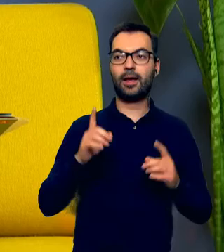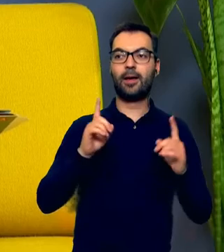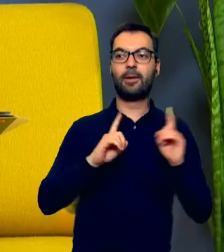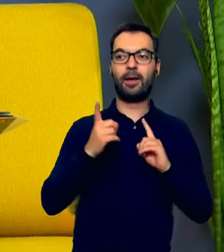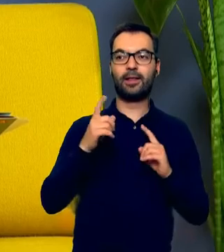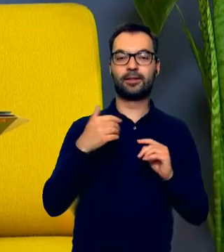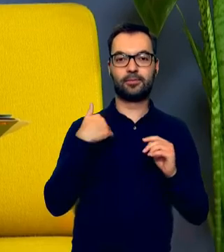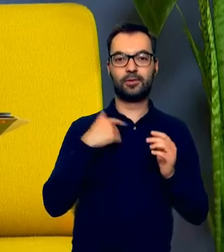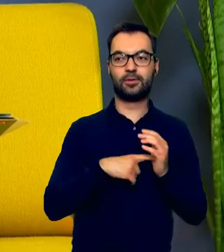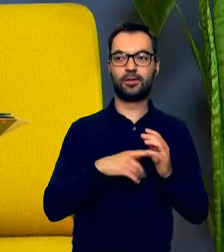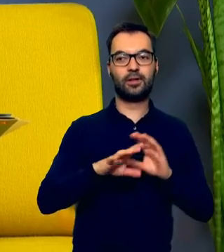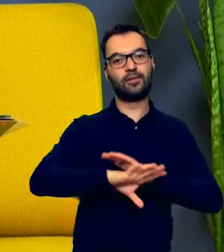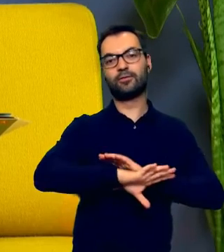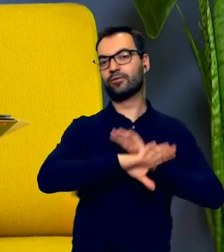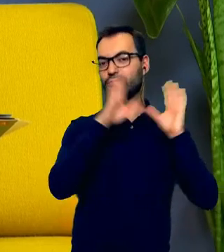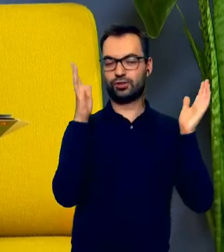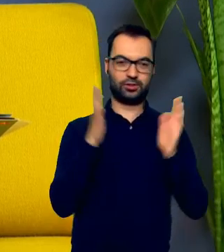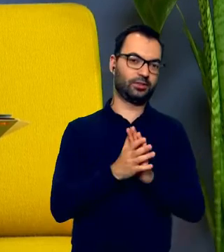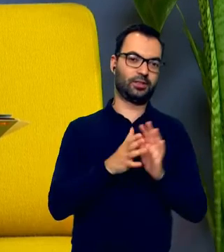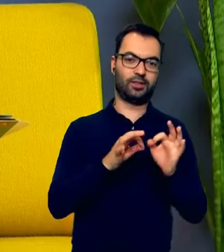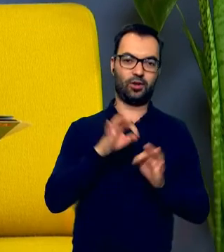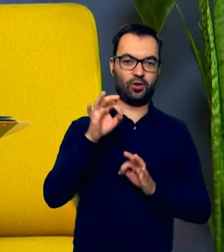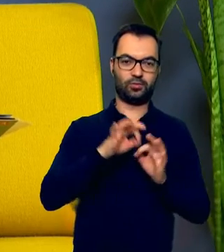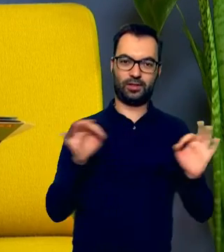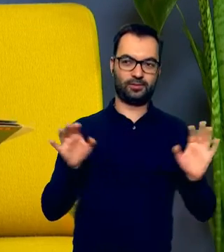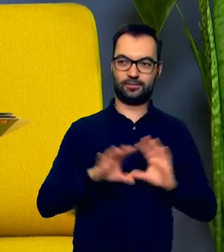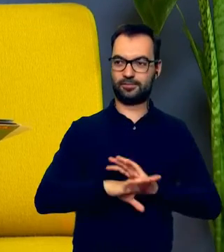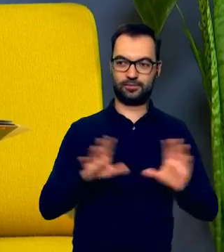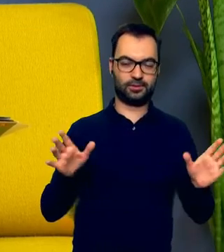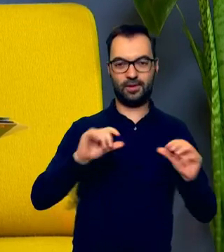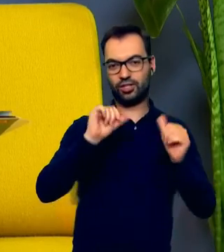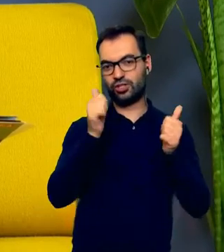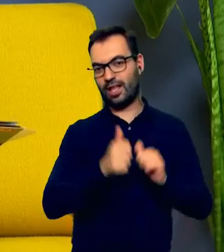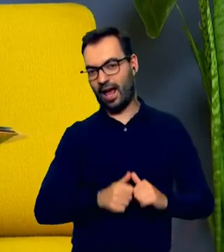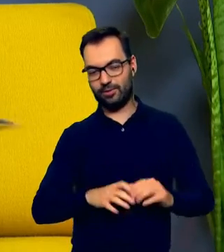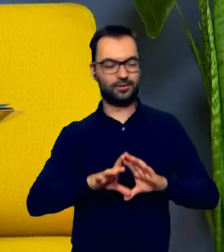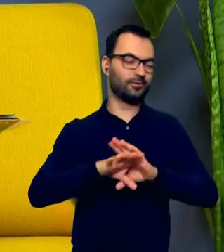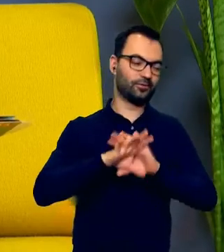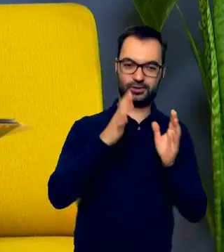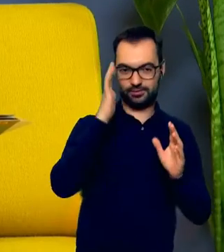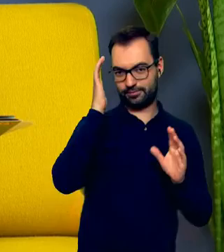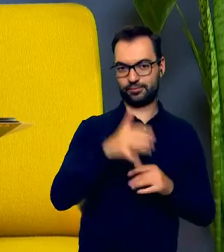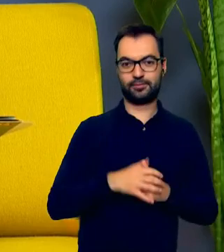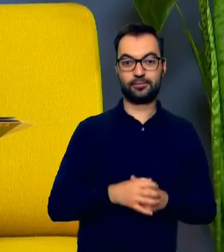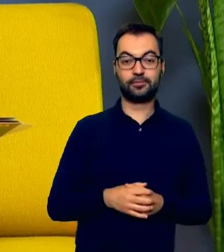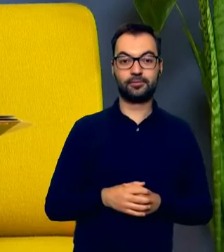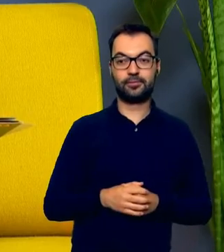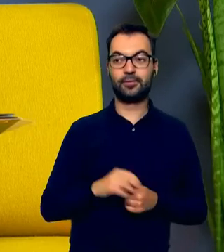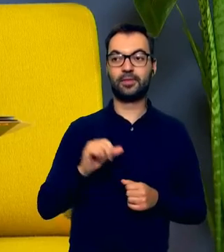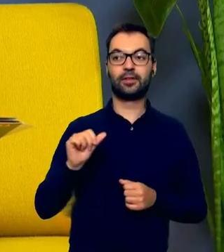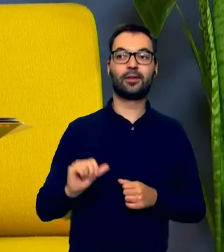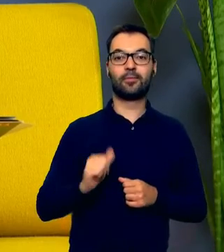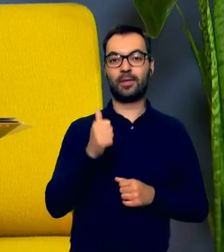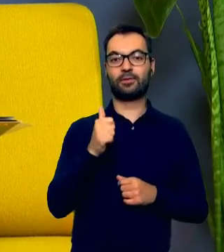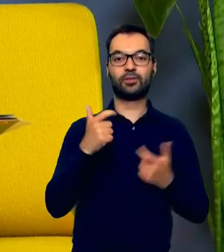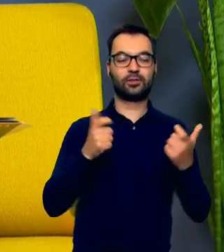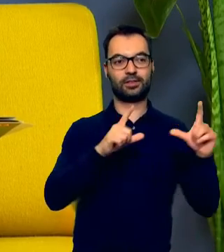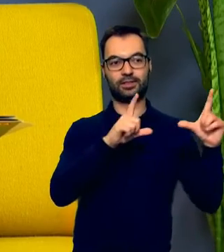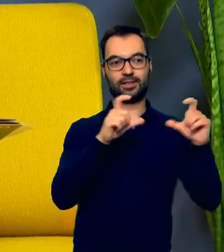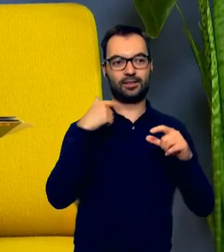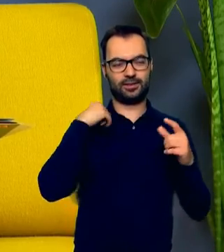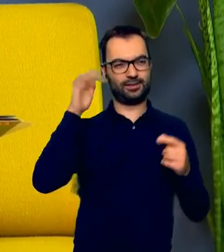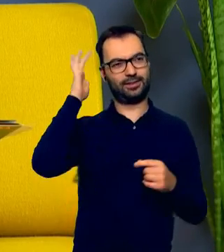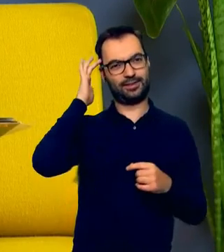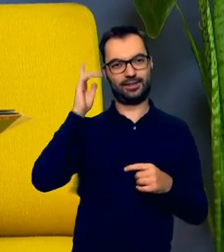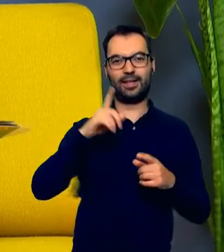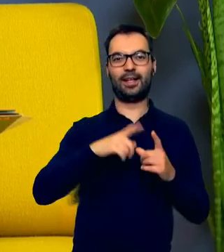manekiny tak zwane prezentowały wszystkie możliwe, że tak powiem, formy czy też kształty ludzkie. W pierwszym robiłam zdjęcia, bo